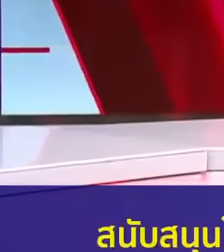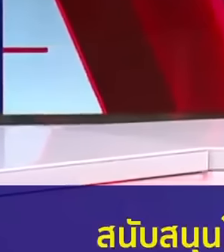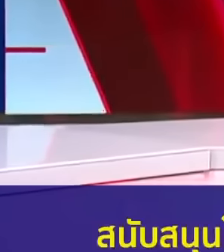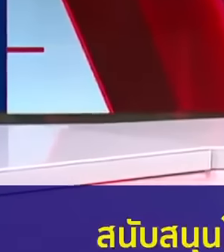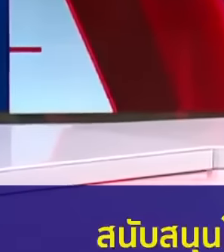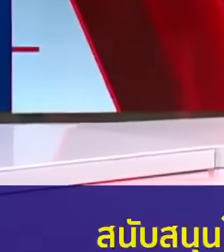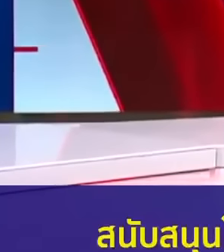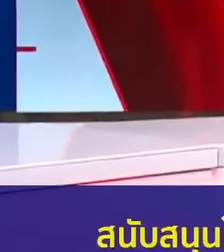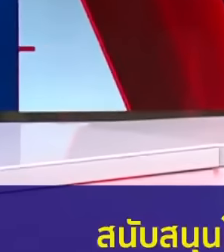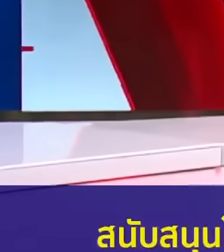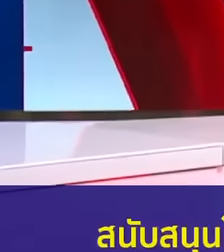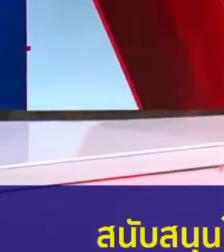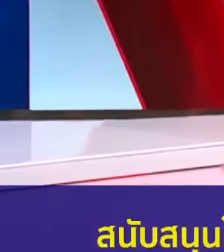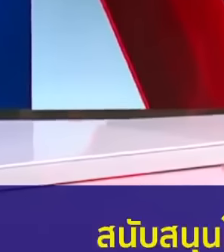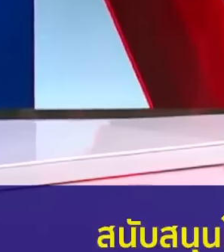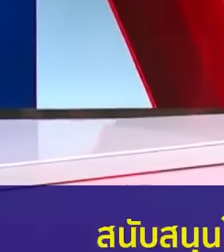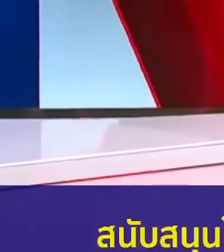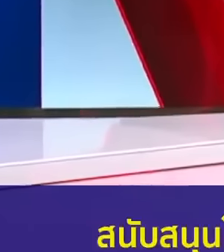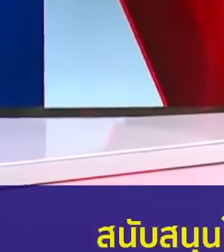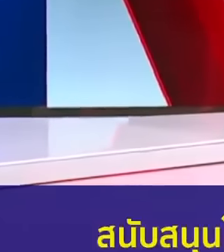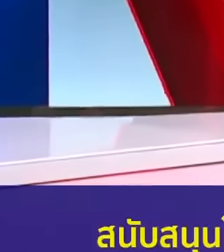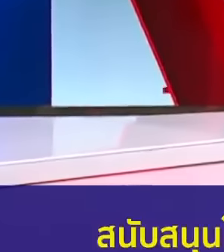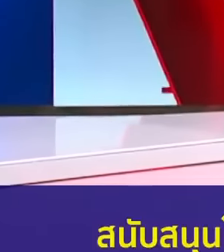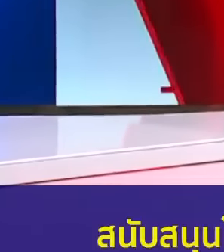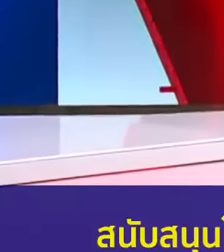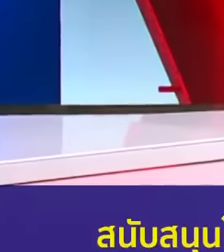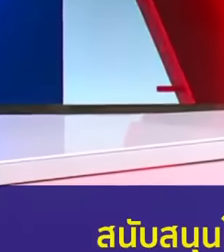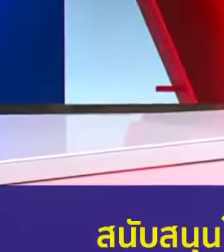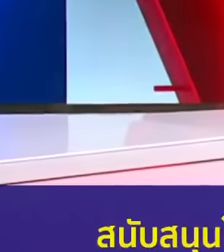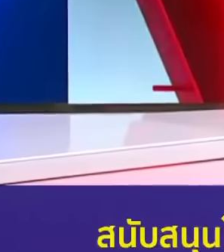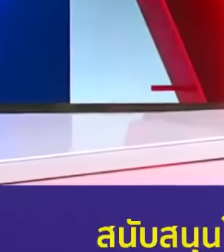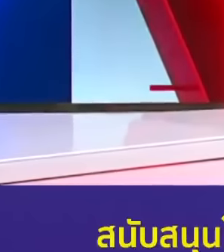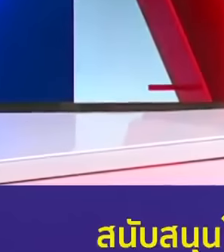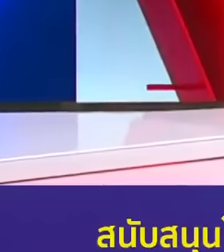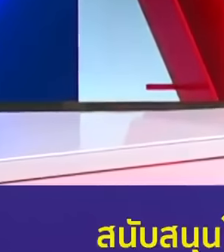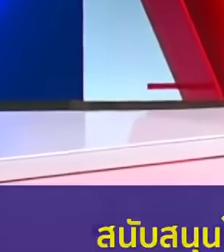ดาที่ไปตกซับบอสพอด้วยนะคะเดี๋ยวตามกันต่อกับคุณรพีพันธ์ในล้วงข่าวค่ะ